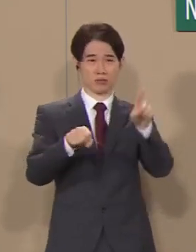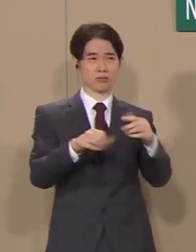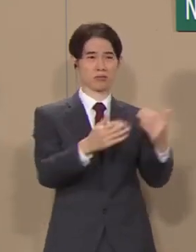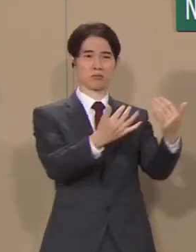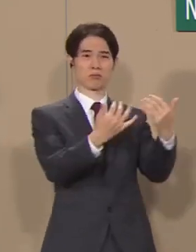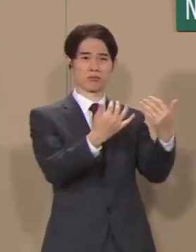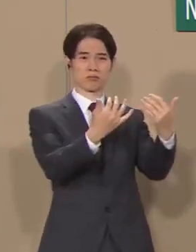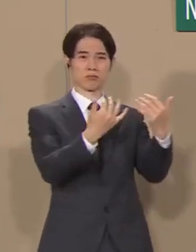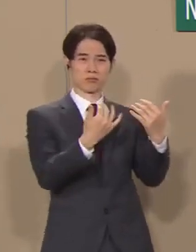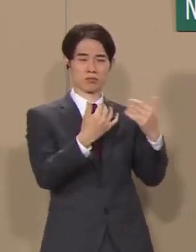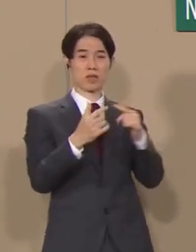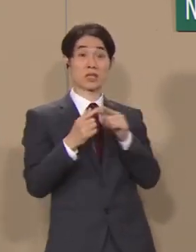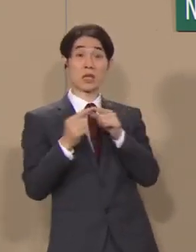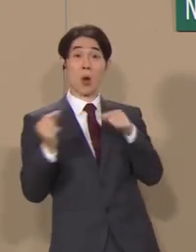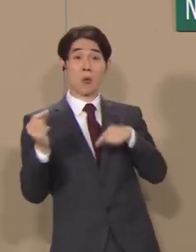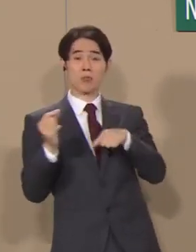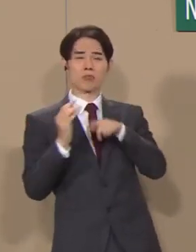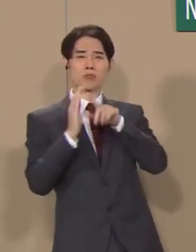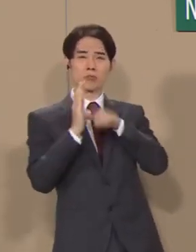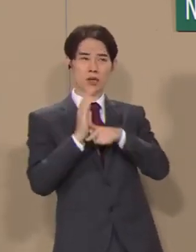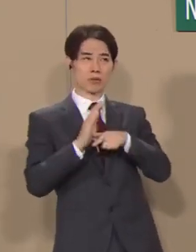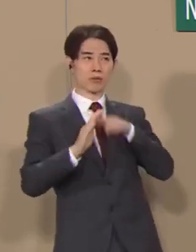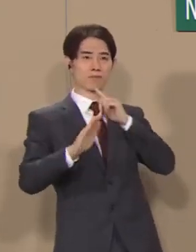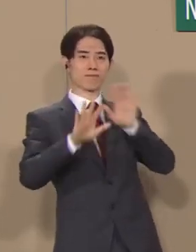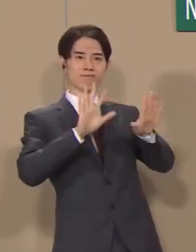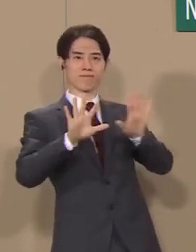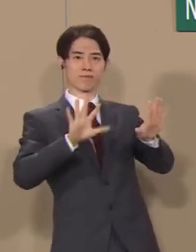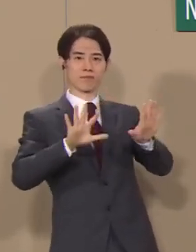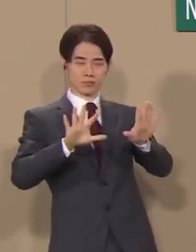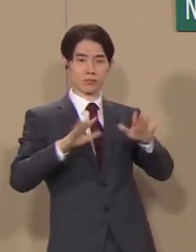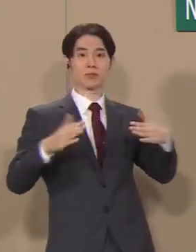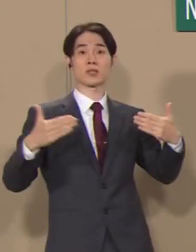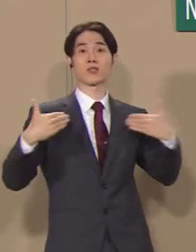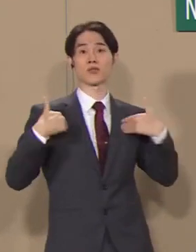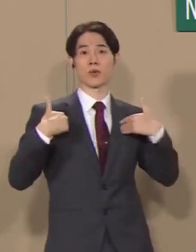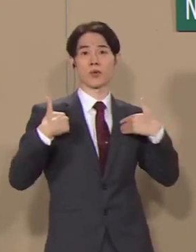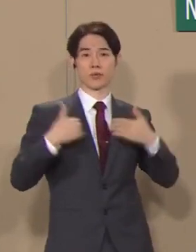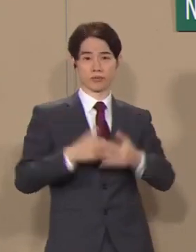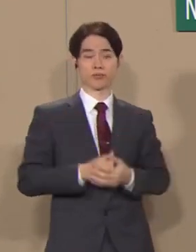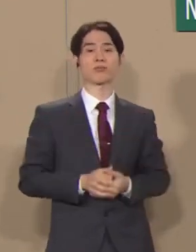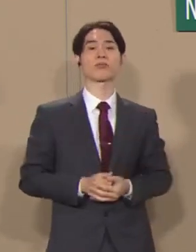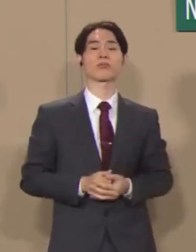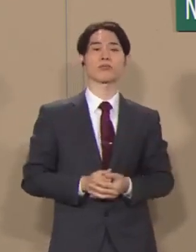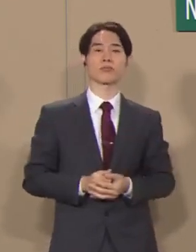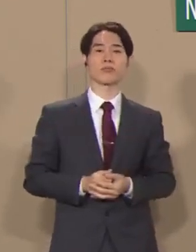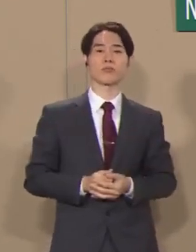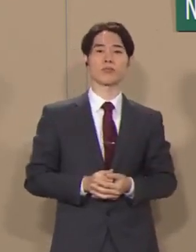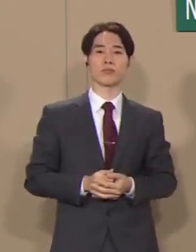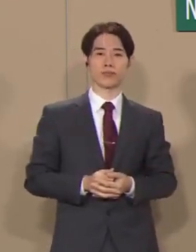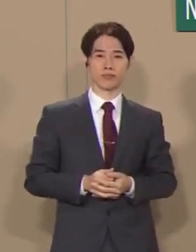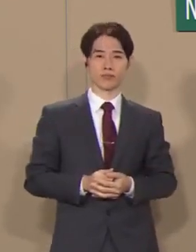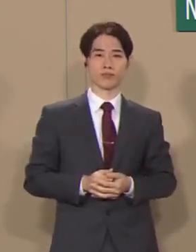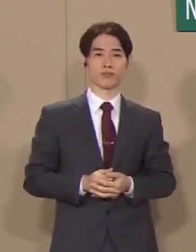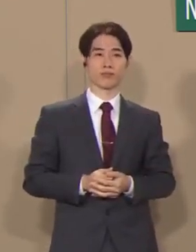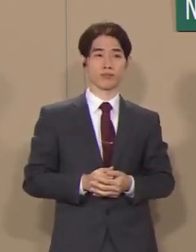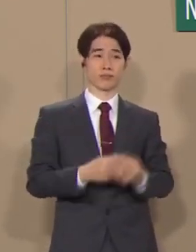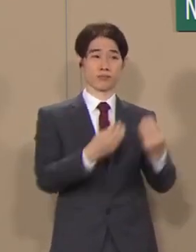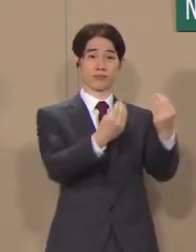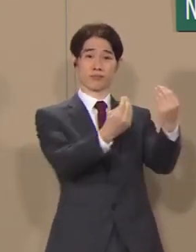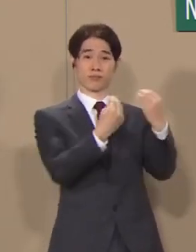対しわが国は自衛力を高めなければならない時を迎えています専守防衛